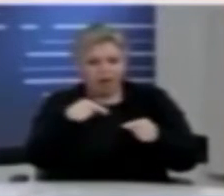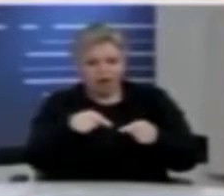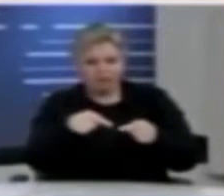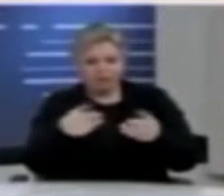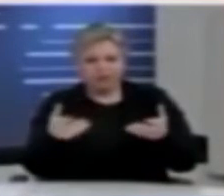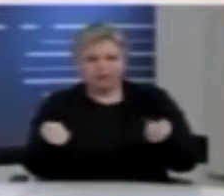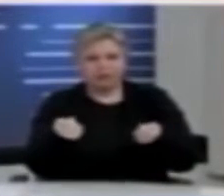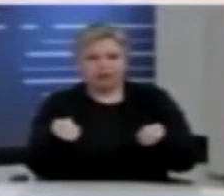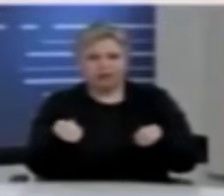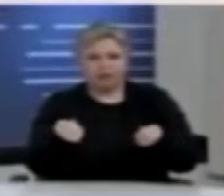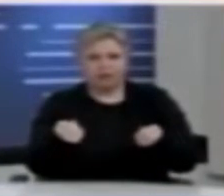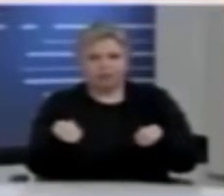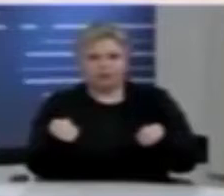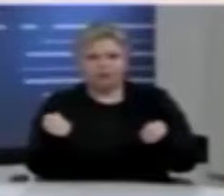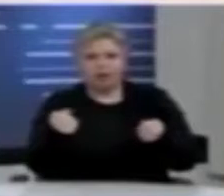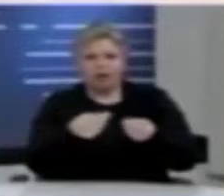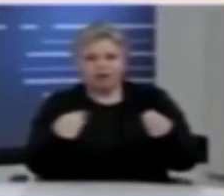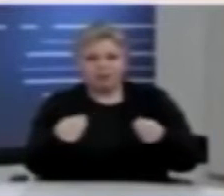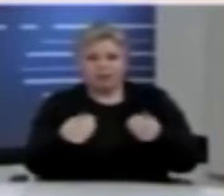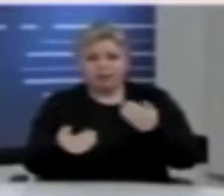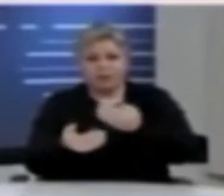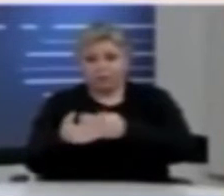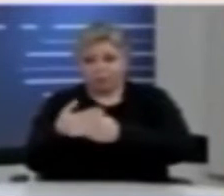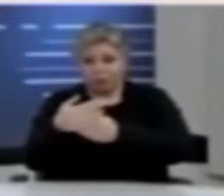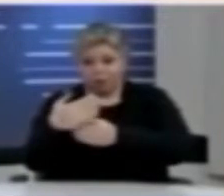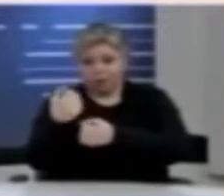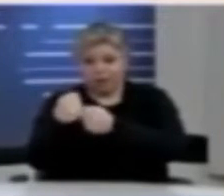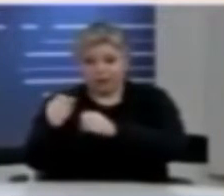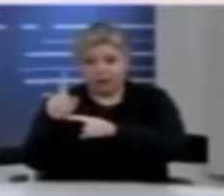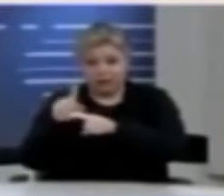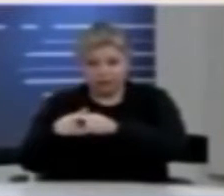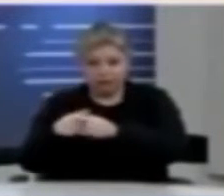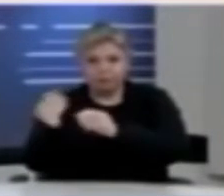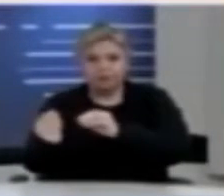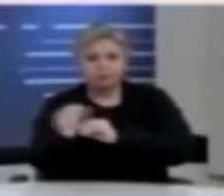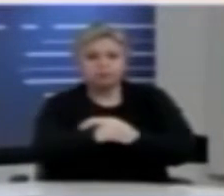πρόσκαιροι συσχετισμοί. Το πρωί ΑΝΕΛ, το βράδυ ΣΥΡΙΖΑ.